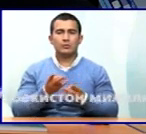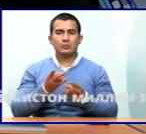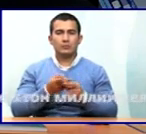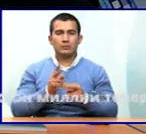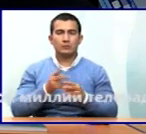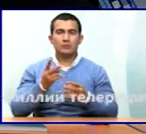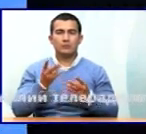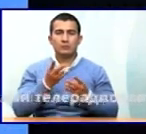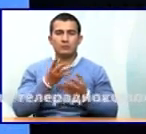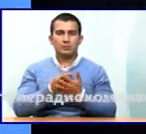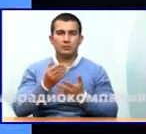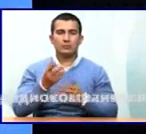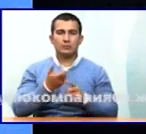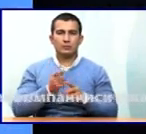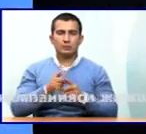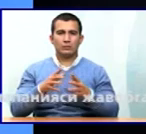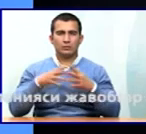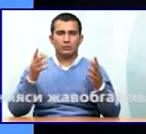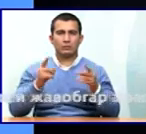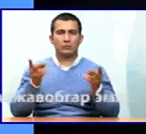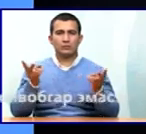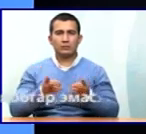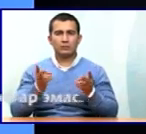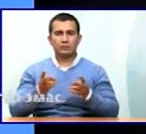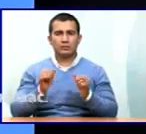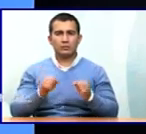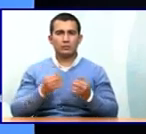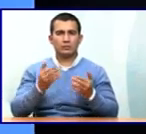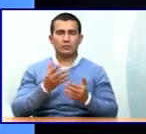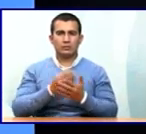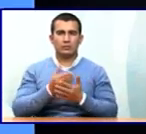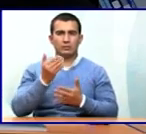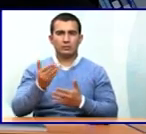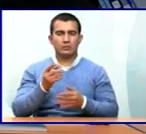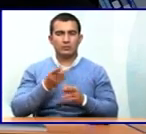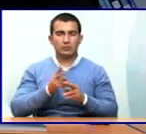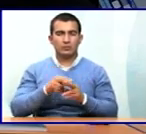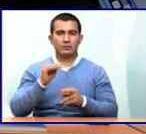koinotda katta o'zgarishlarga olib kelishi mumkin. Buyuk fizik Nikola Tesla.